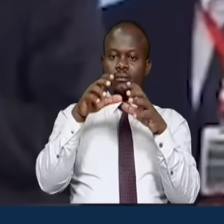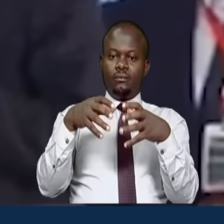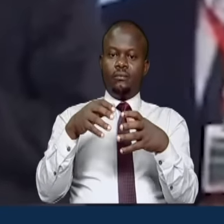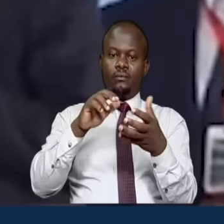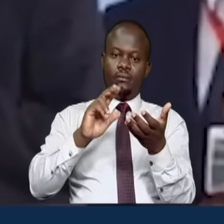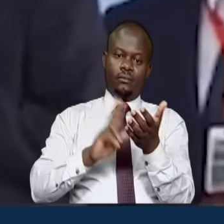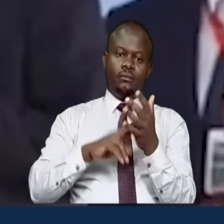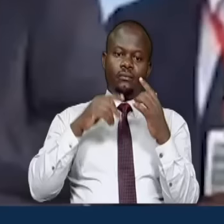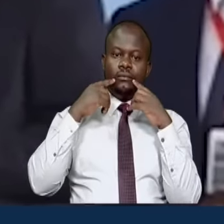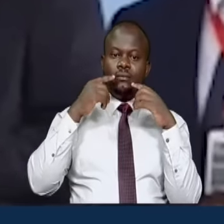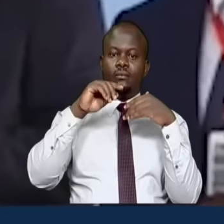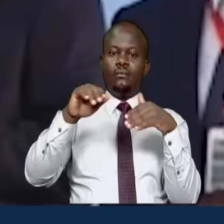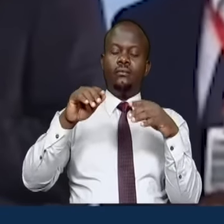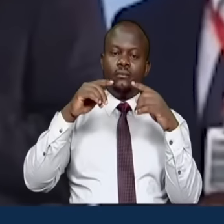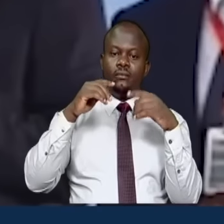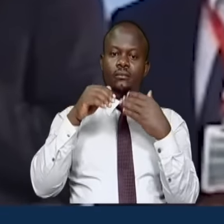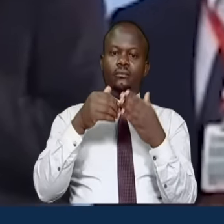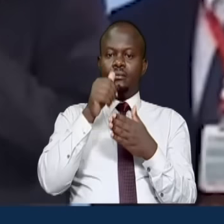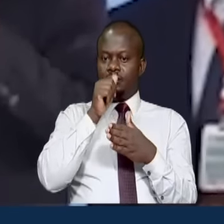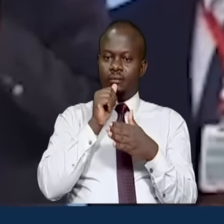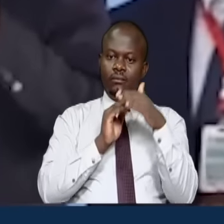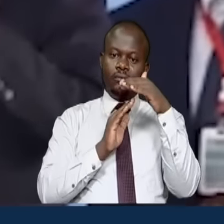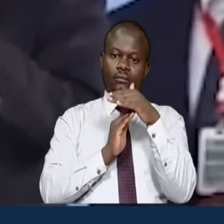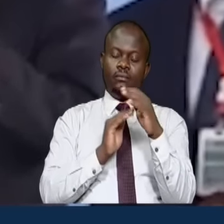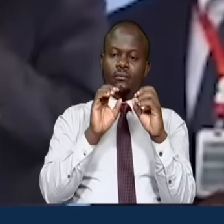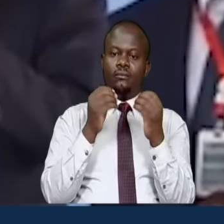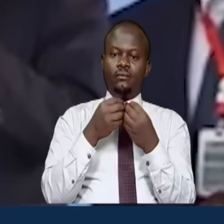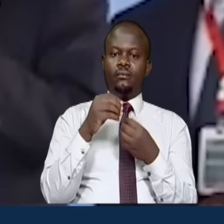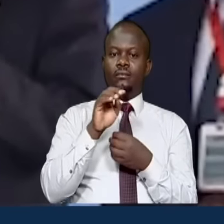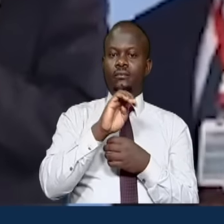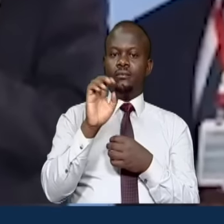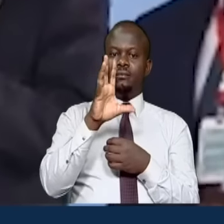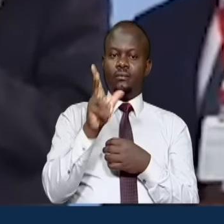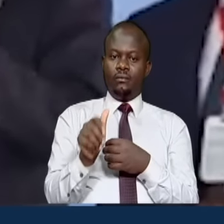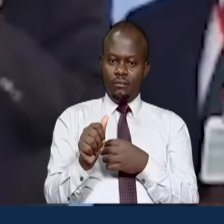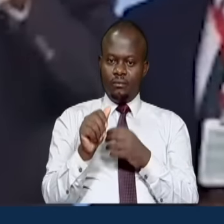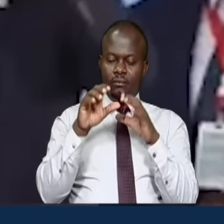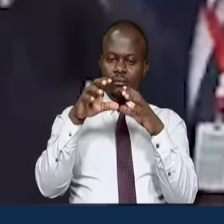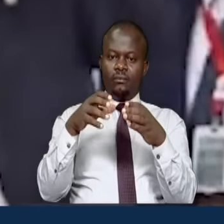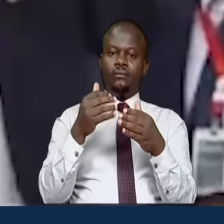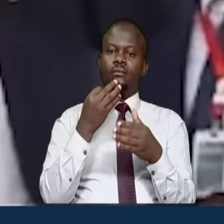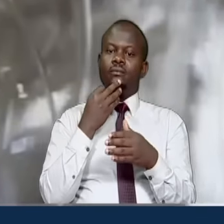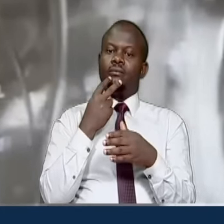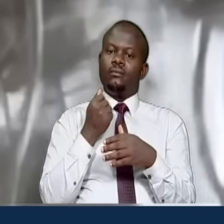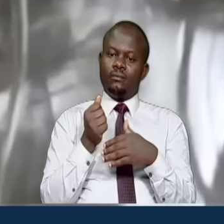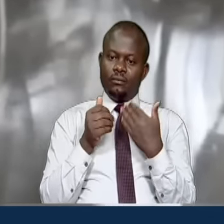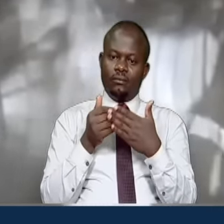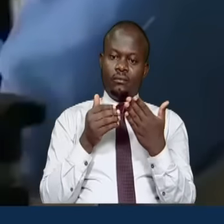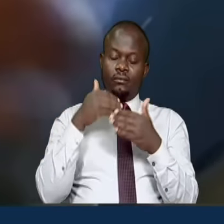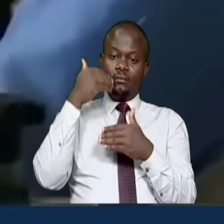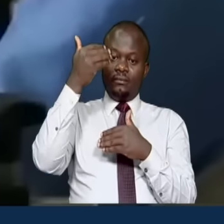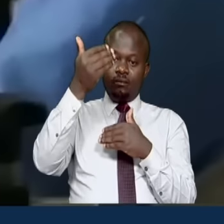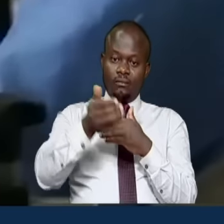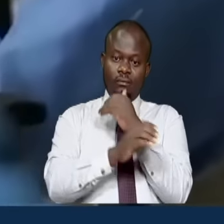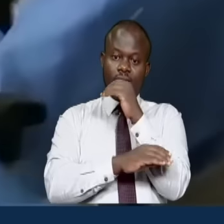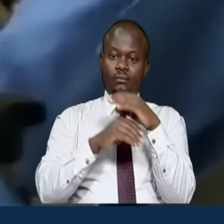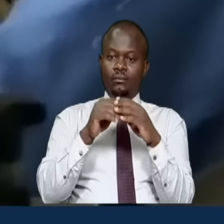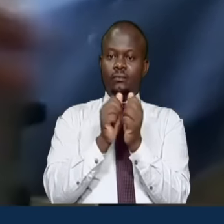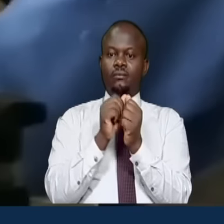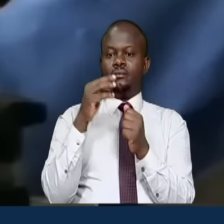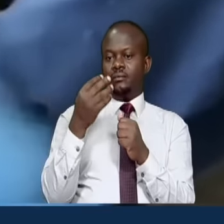byemejwe n'itangazo ryashyizwe hagaragara n'ubunyamabanga bukuru bw'umuryango wa Afrika y'Iburasirazuba East African Community kuri wa kabiri Ni nyuma yuko igihugu cya